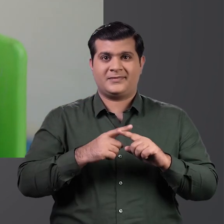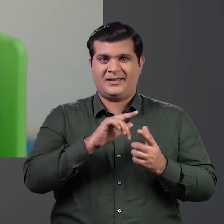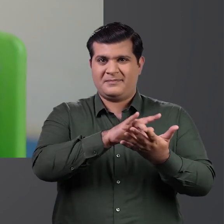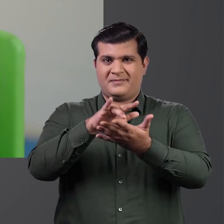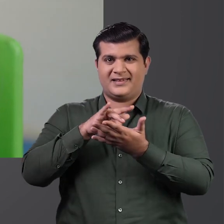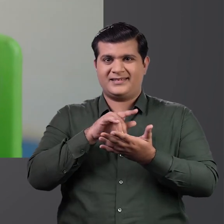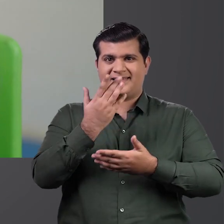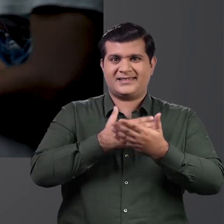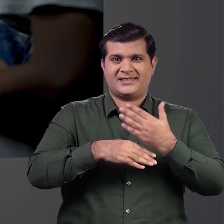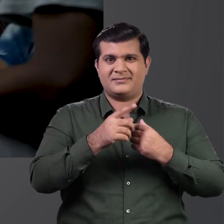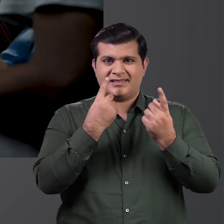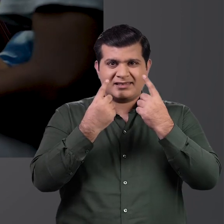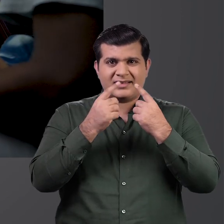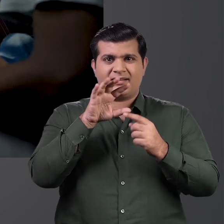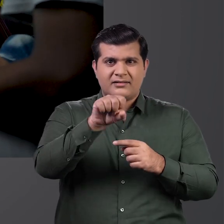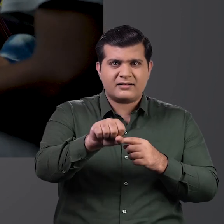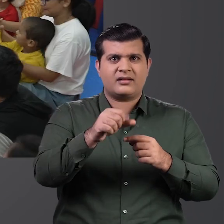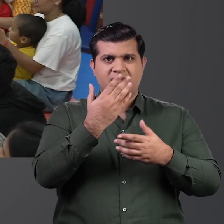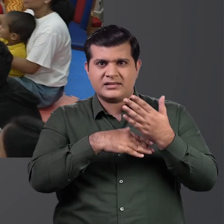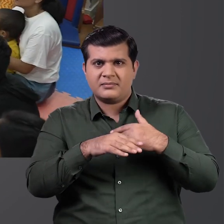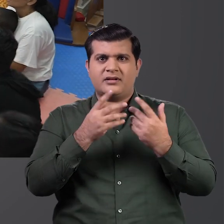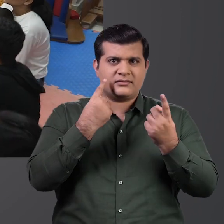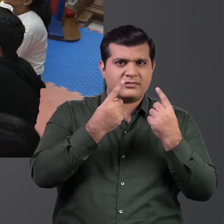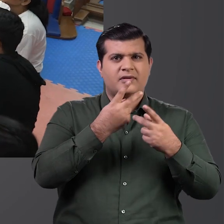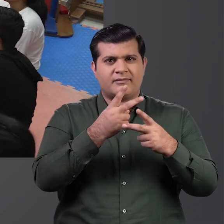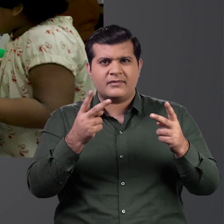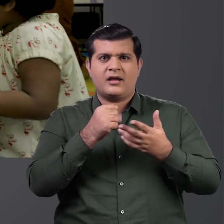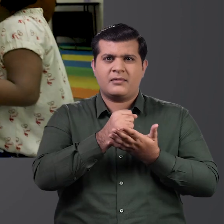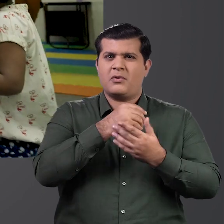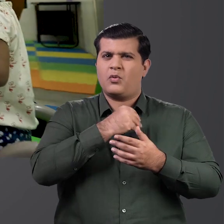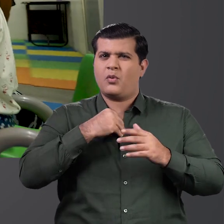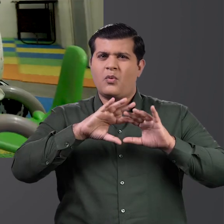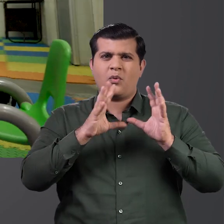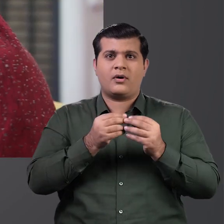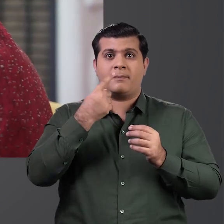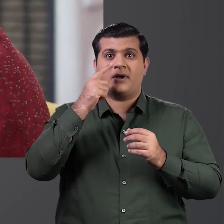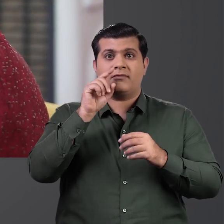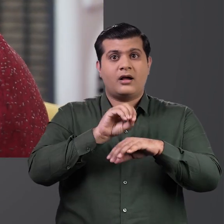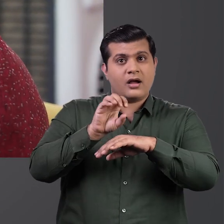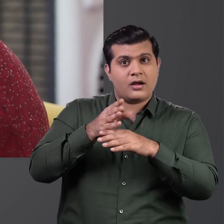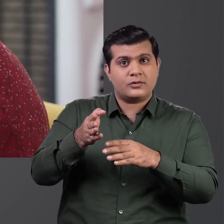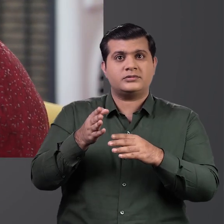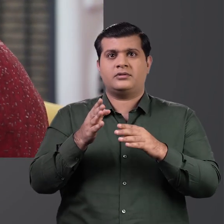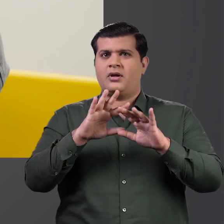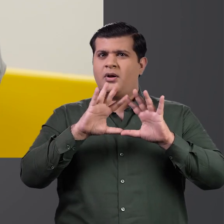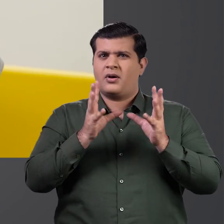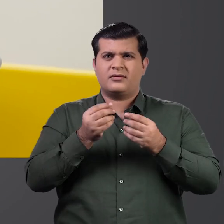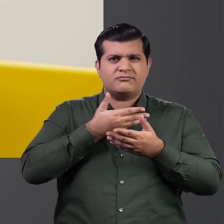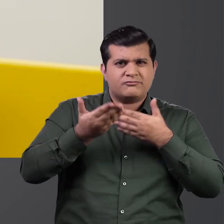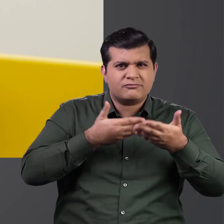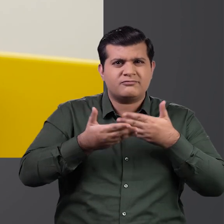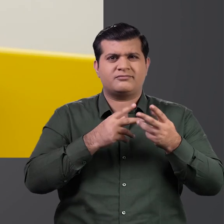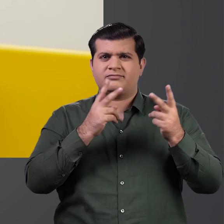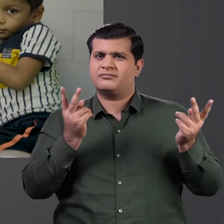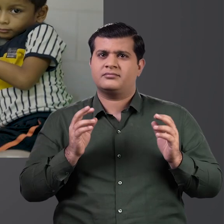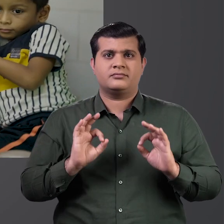इन केंद्रों पर दिव्यांगता स्क्रीनिंग व पहचान, पुनर्वास, परामर्श, चिकित्सीय सेवाएं, माता पिता की काउंसलिंग और प्रशिक्षण